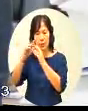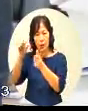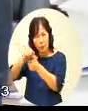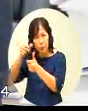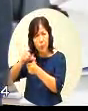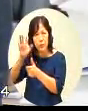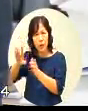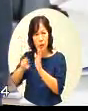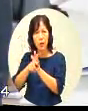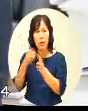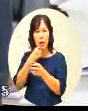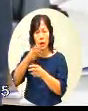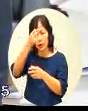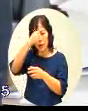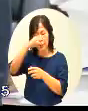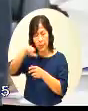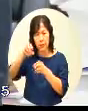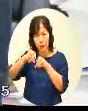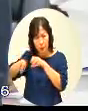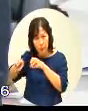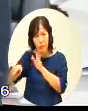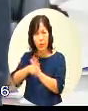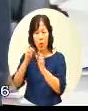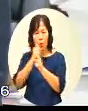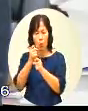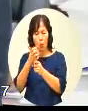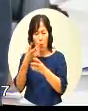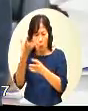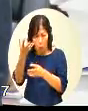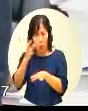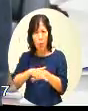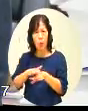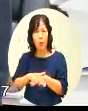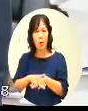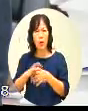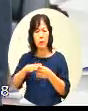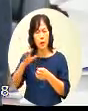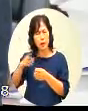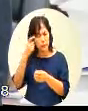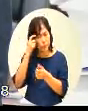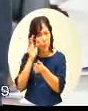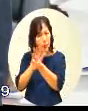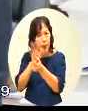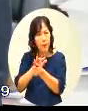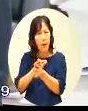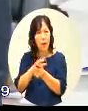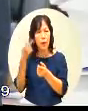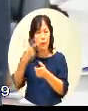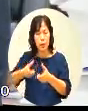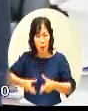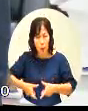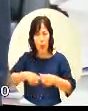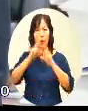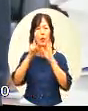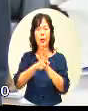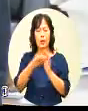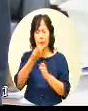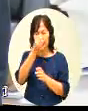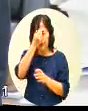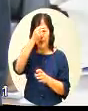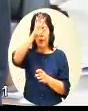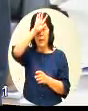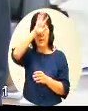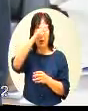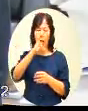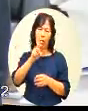因为我们凤山分局的确的任务又比较重，所以这样的体贴又换不回这样的一个忧郁症的一个患